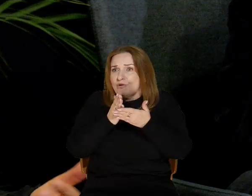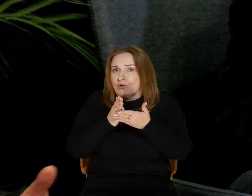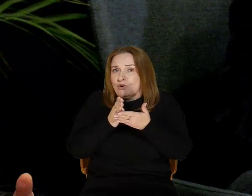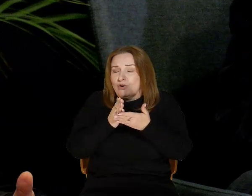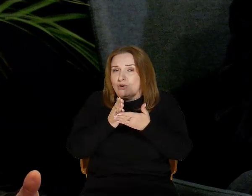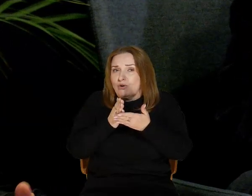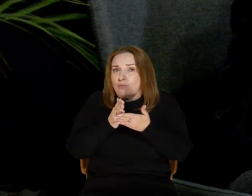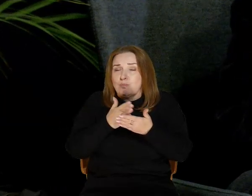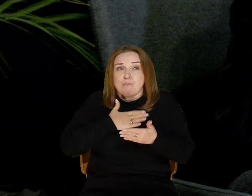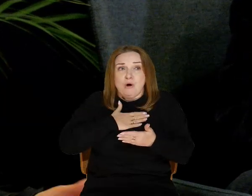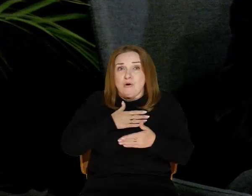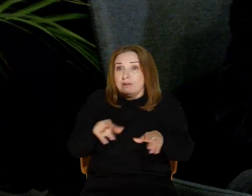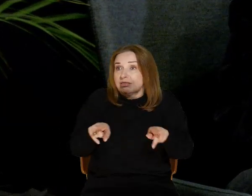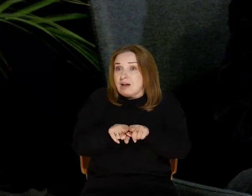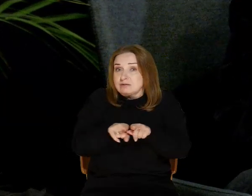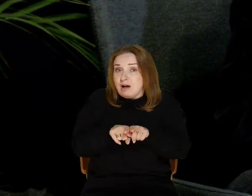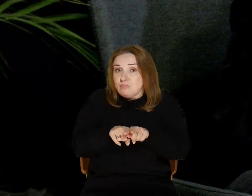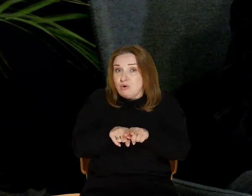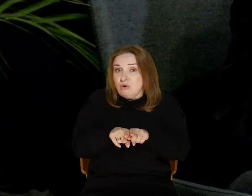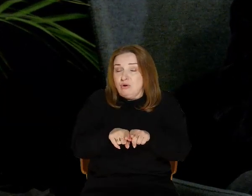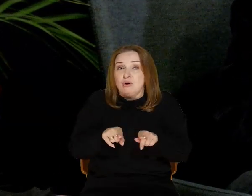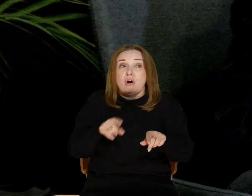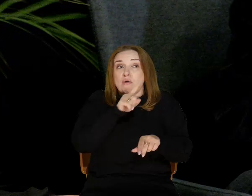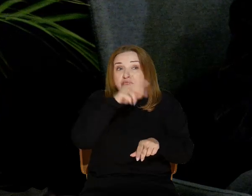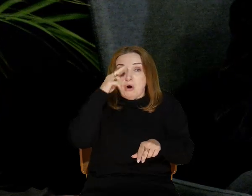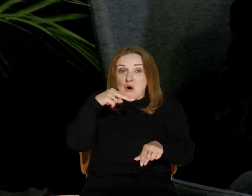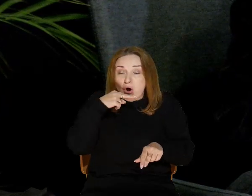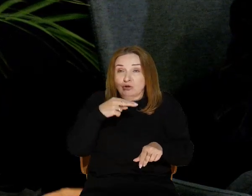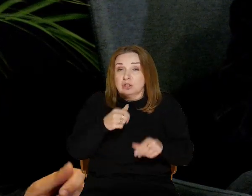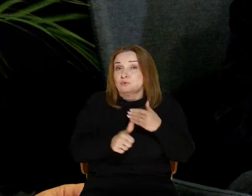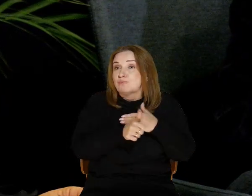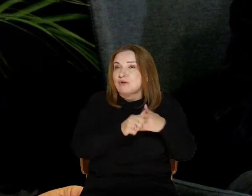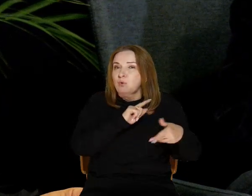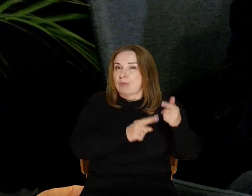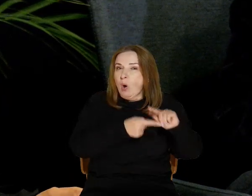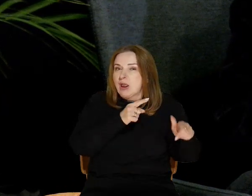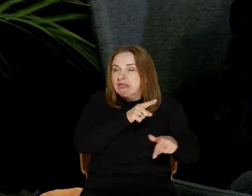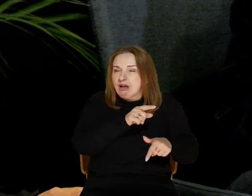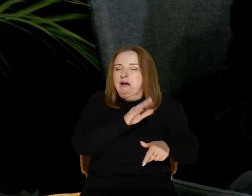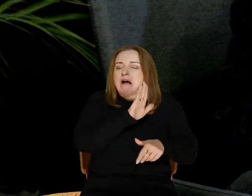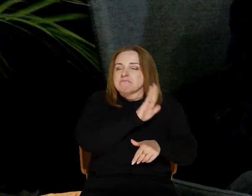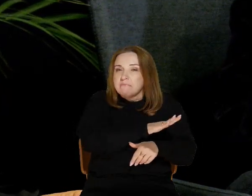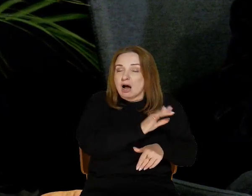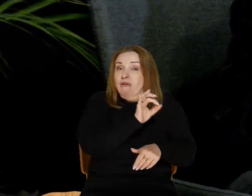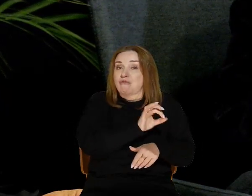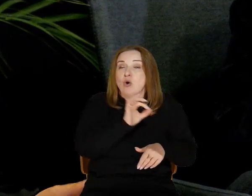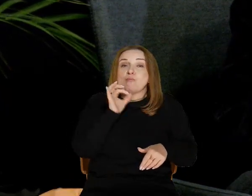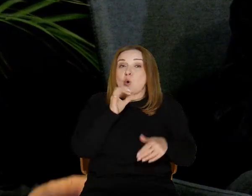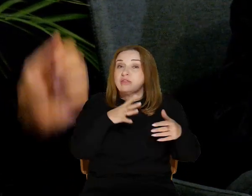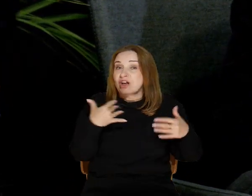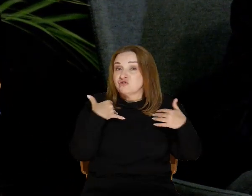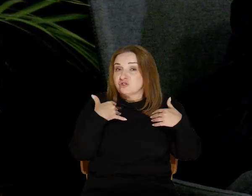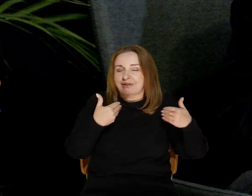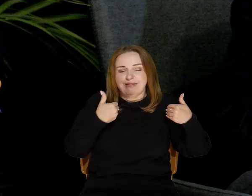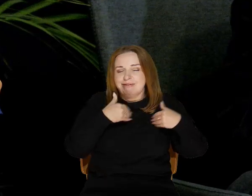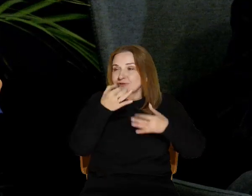znowu u mnie również, tak jak u mojego ojca, który również z przyczyn politycznych pewnie nie za bardzo mógł w czasach swojej młodości opowiadać o